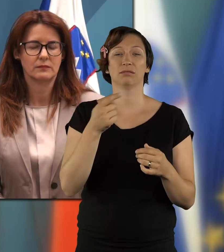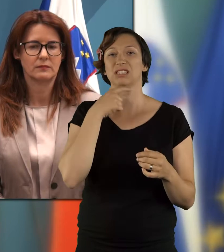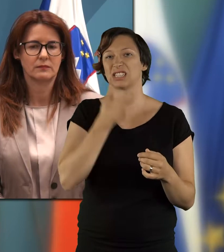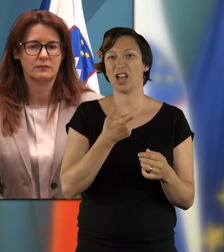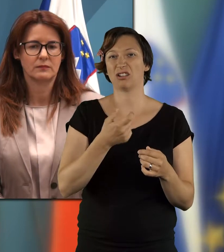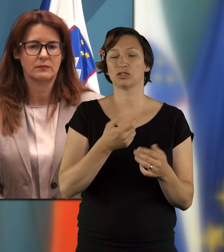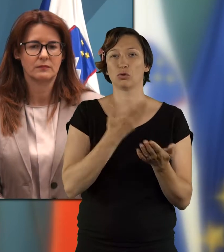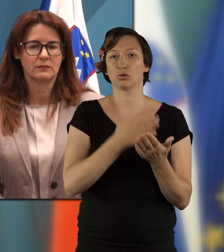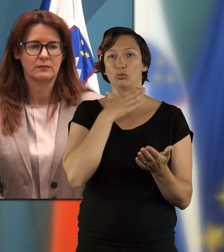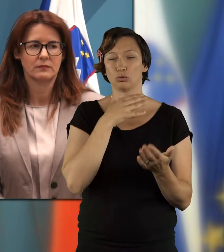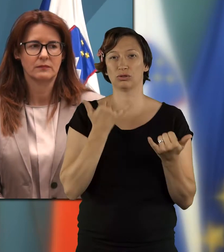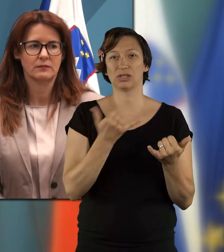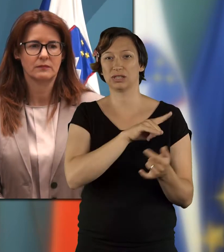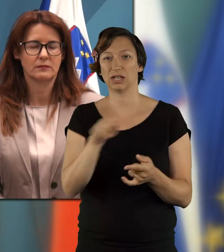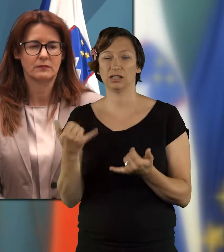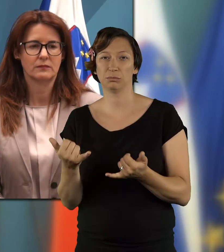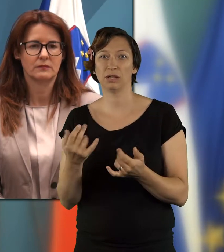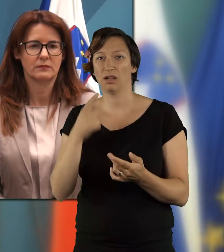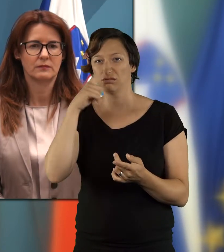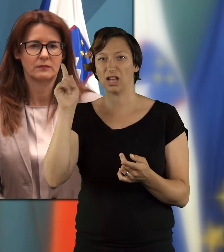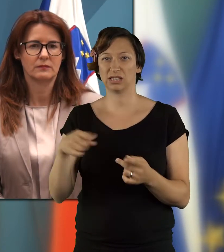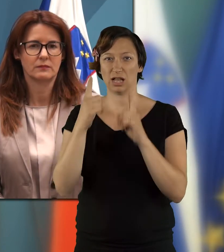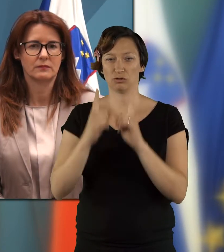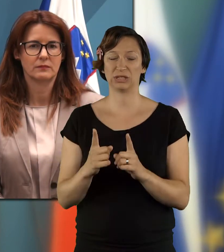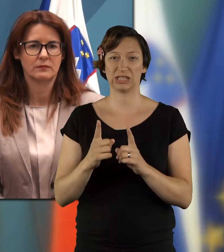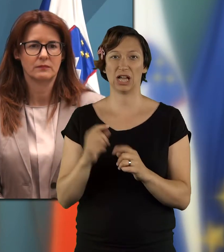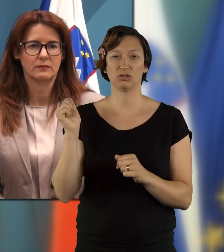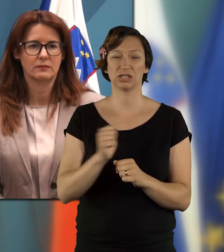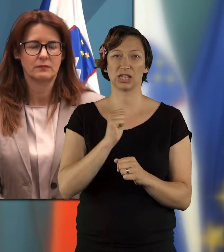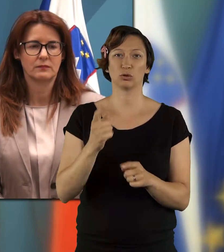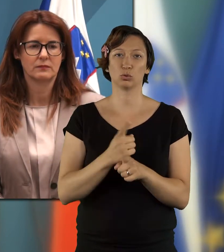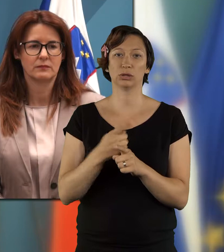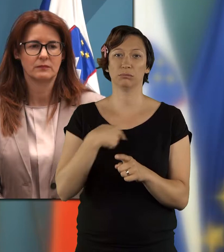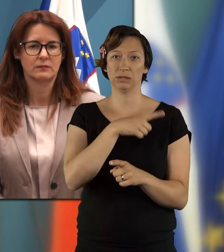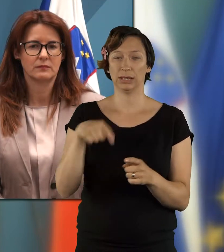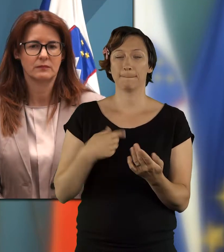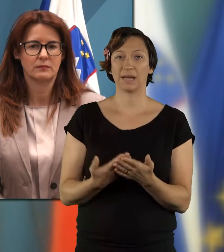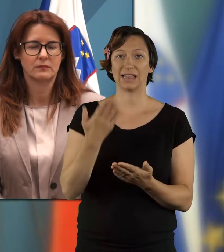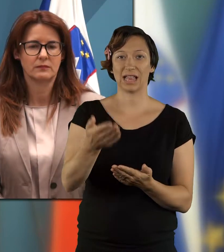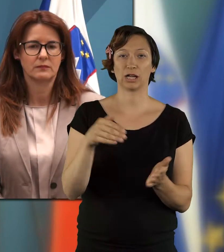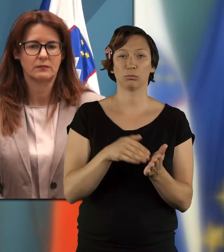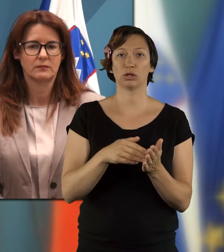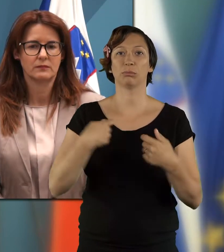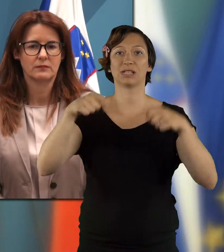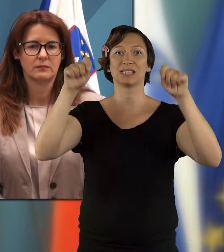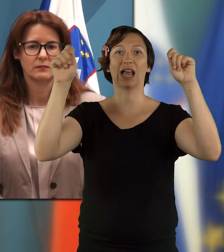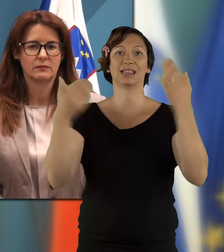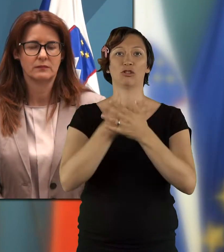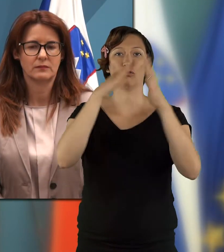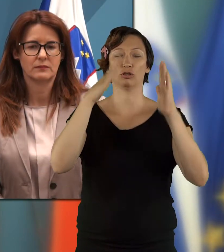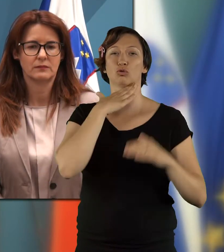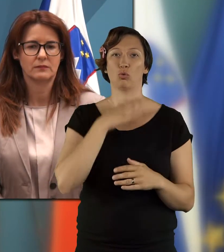šole, ta je bila tudi do sedaj v najslabšem stanju in zato tudi predlagamo potrebo po izgradnji nove